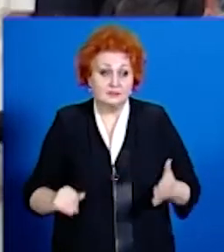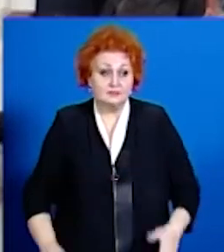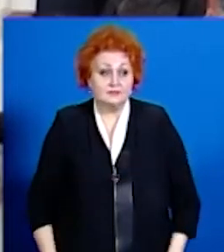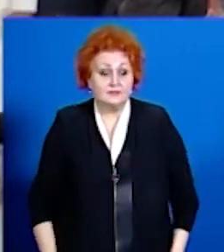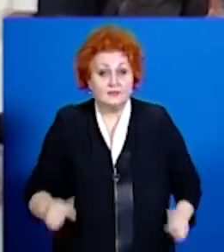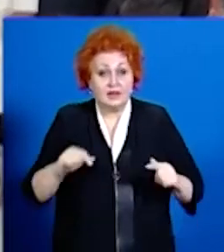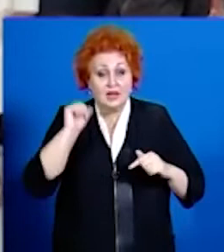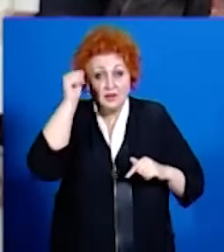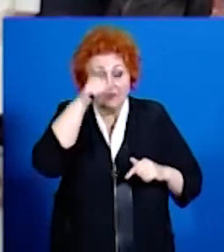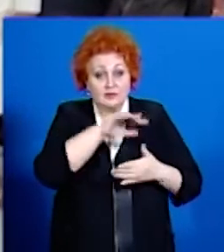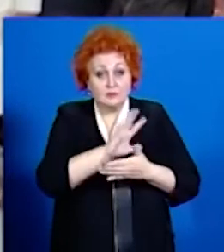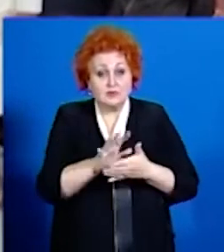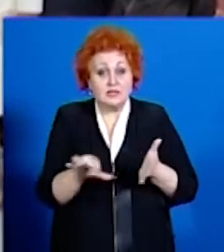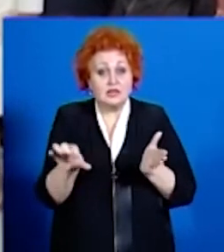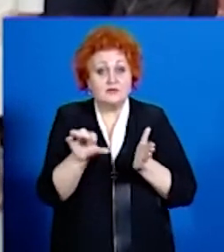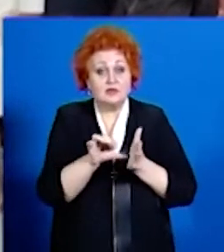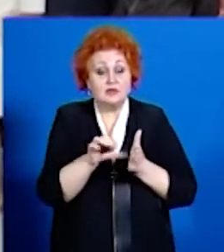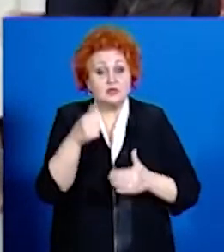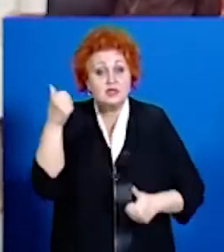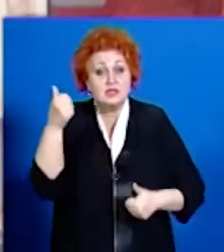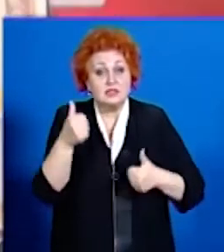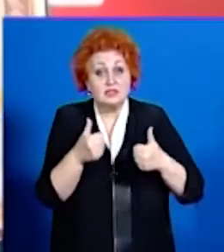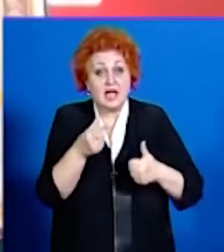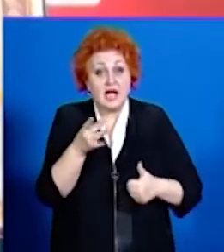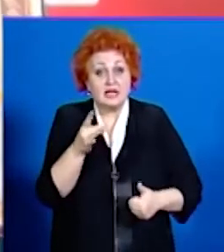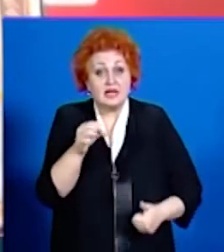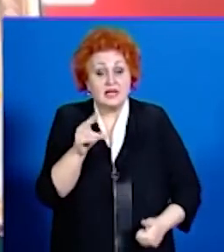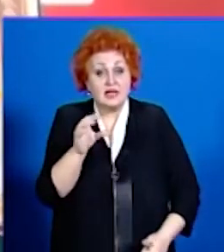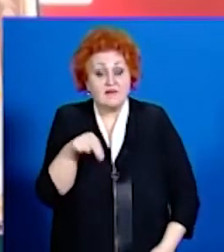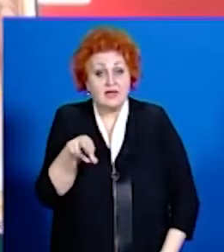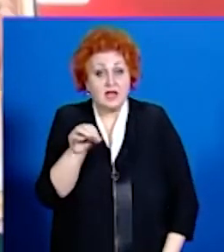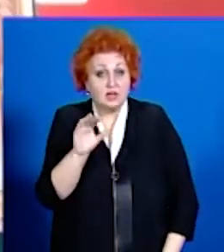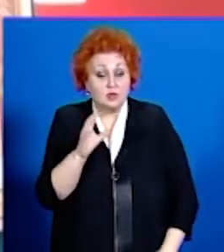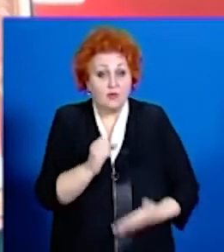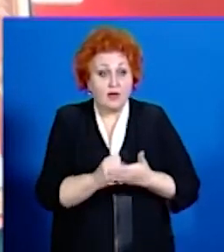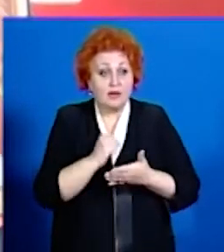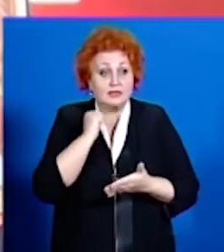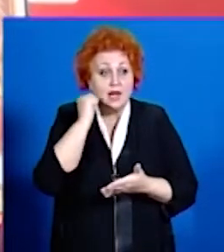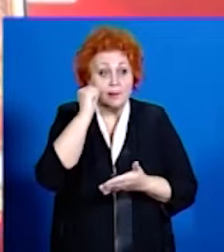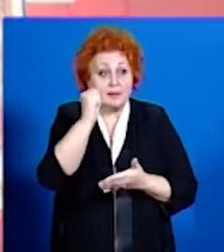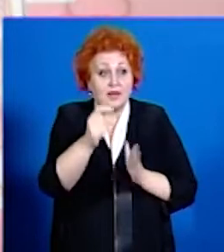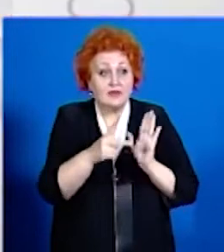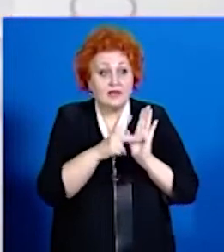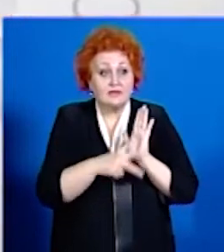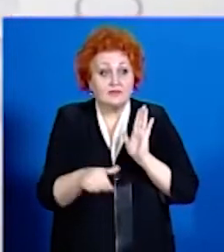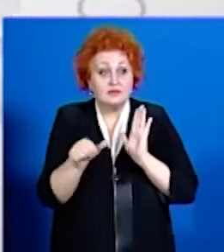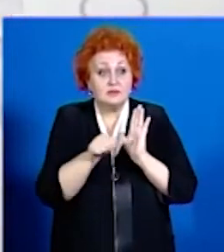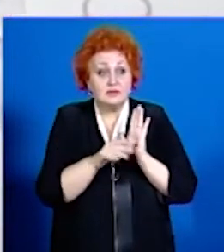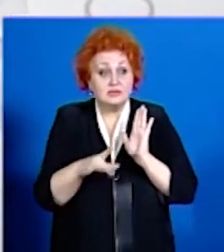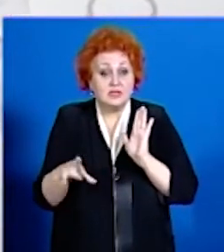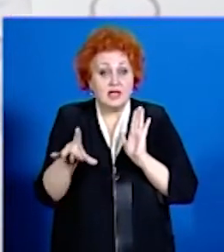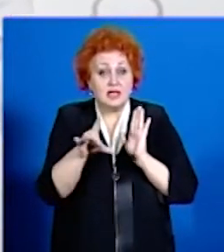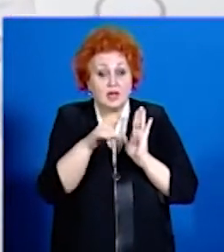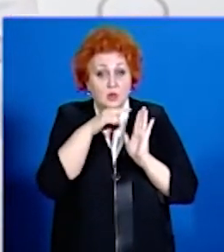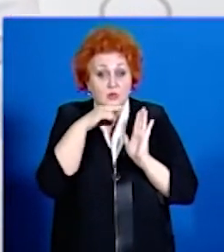В этом году заявки на участие во всероссийском конкурсе краеведов, работающих с молодежью, направили конкурсанты из 86 регионов